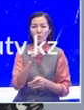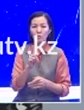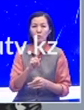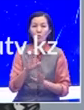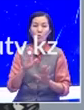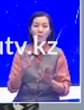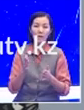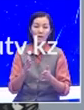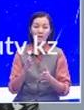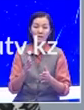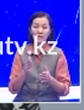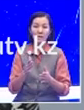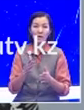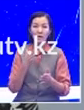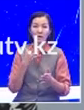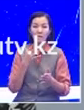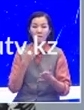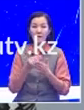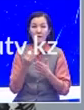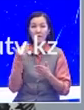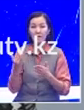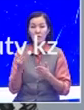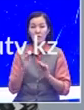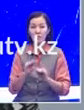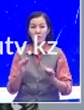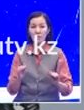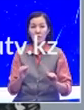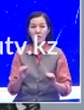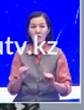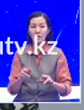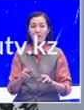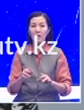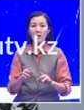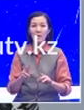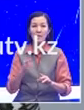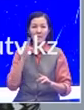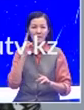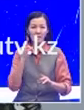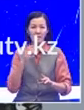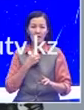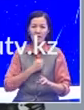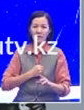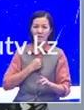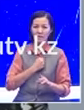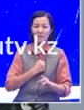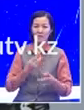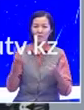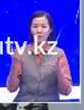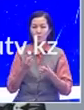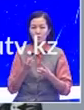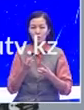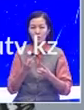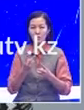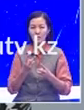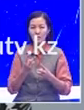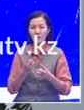увлекается ваш ребенок. Если вы заметили отрицательные эмоции, и ваш ребенок стал вести себя агрессивно по отношению к другим, и слышите от него такие фразы,